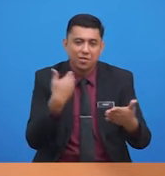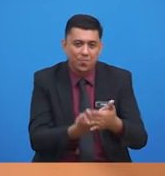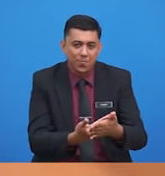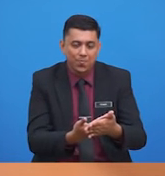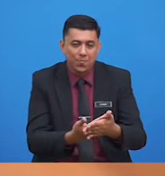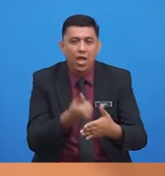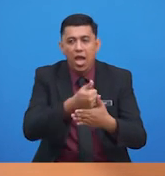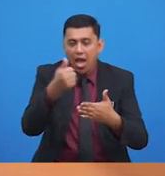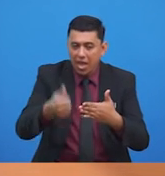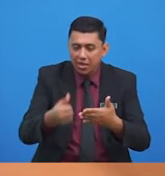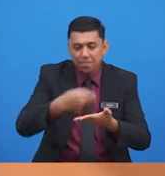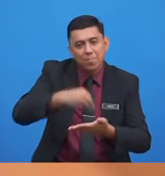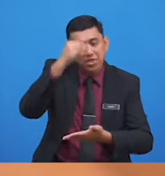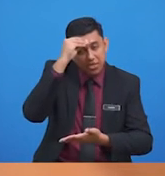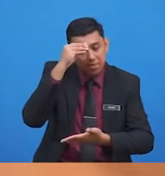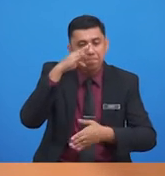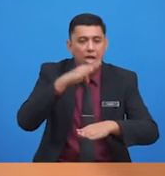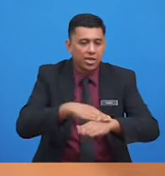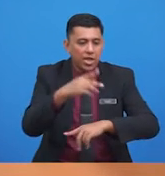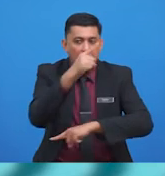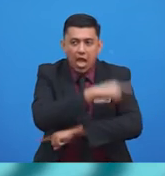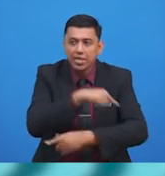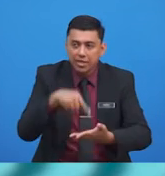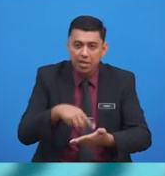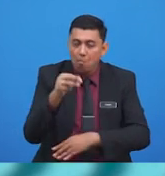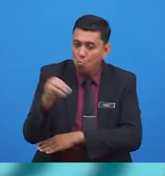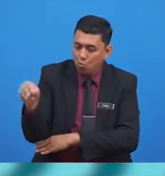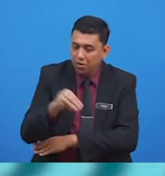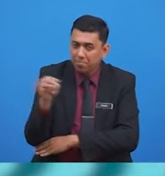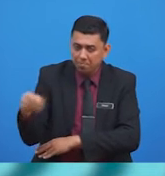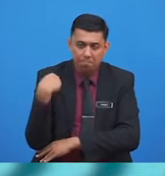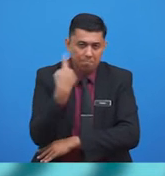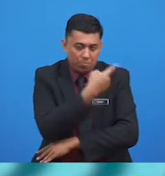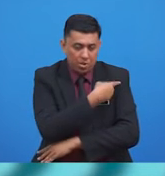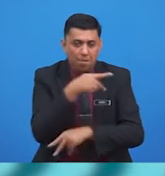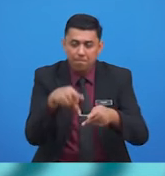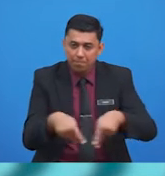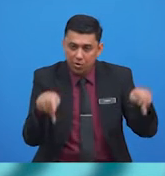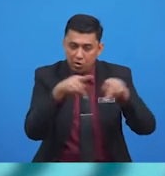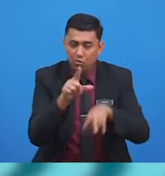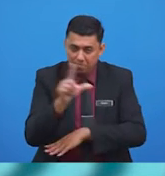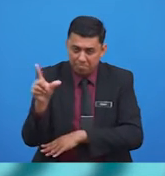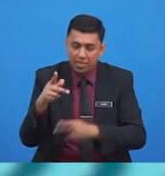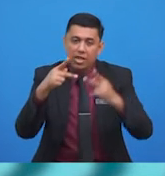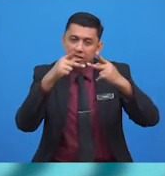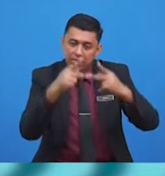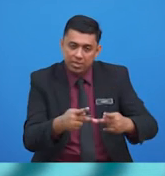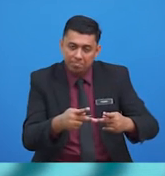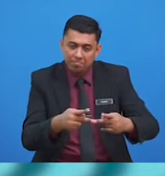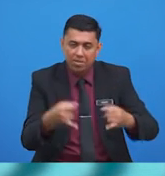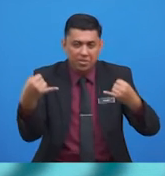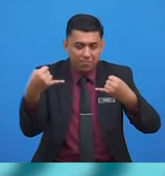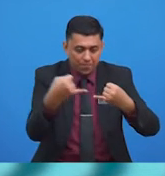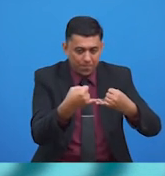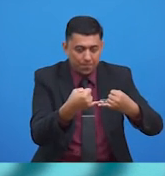sampai ke penghujung pembelajaran hari ini. Murid-murid, kita perlulah mengekalkan